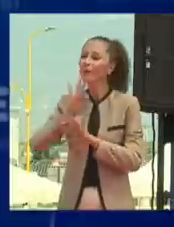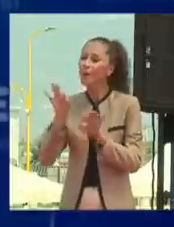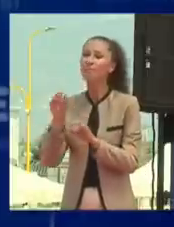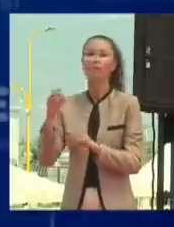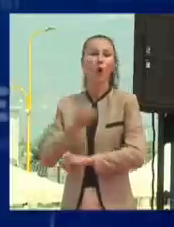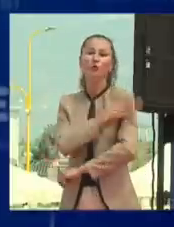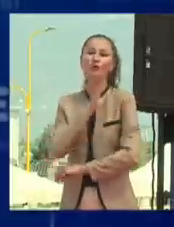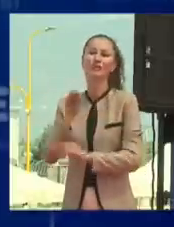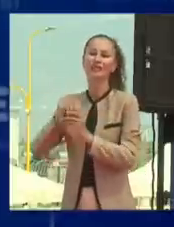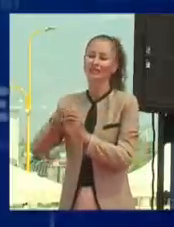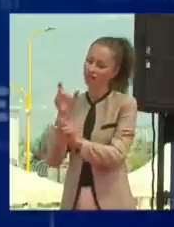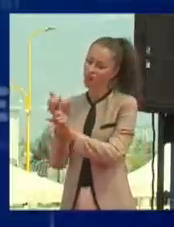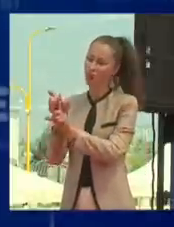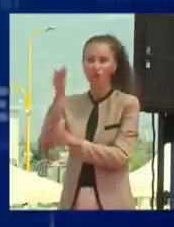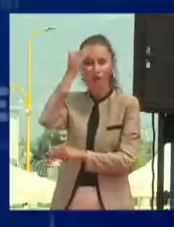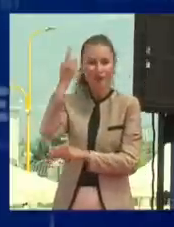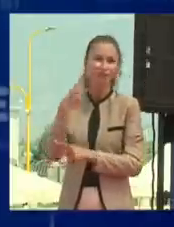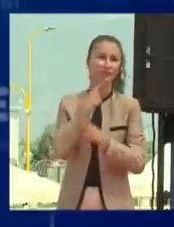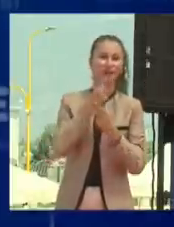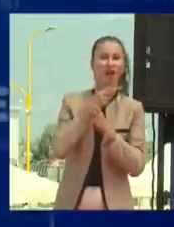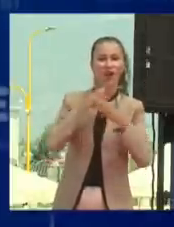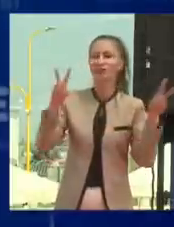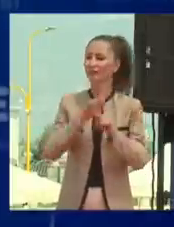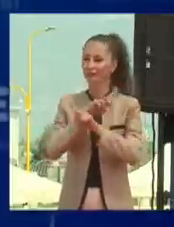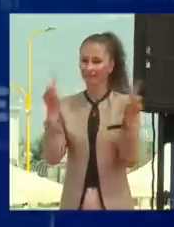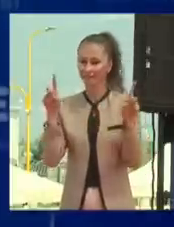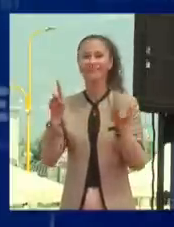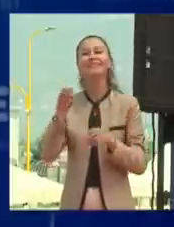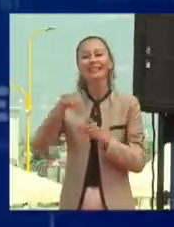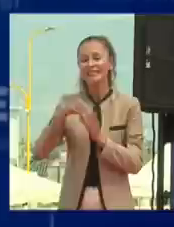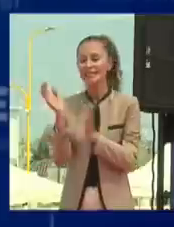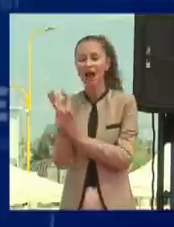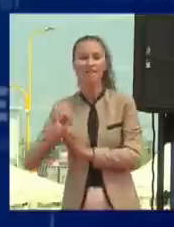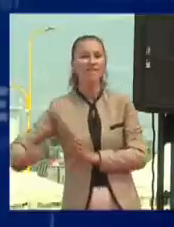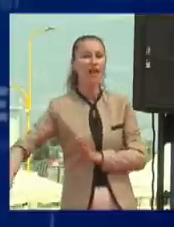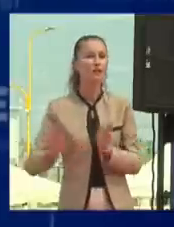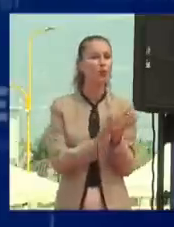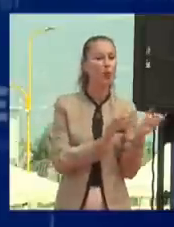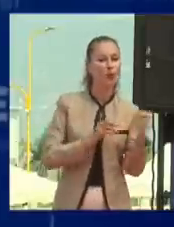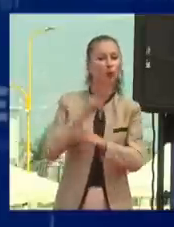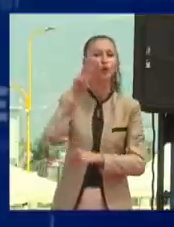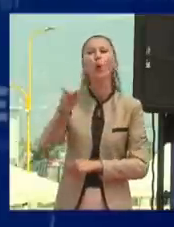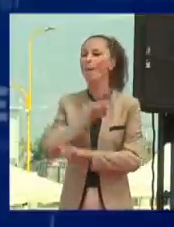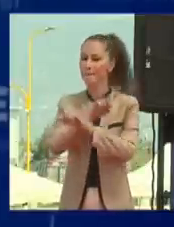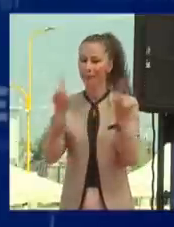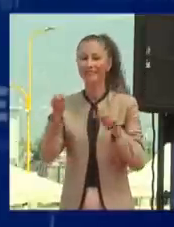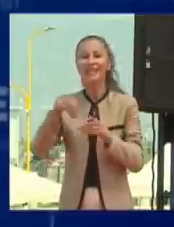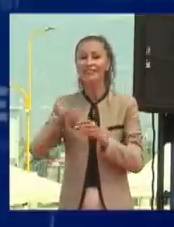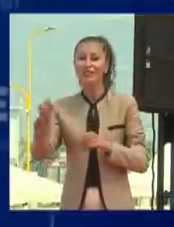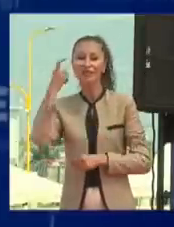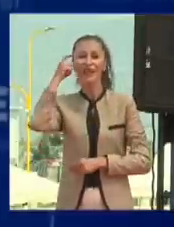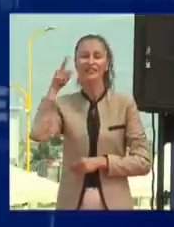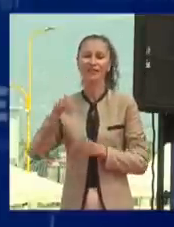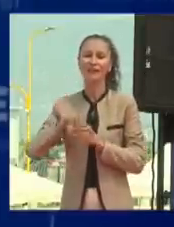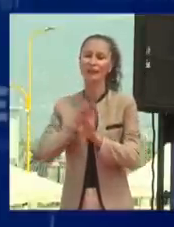koruruz. Onların yoksulluğunu teşhir etmeyiz. Sağ elin verdiğini sol el görmesin deriz. Bu amaçla, bu felsefeyle